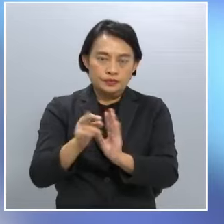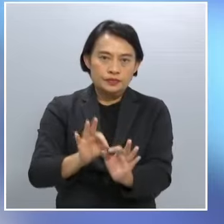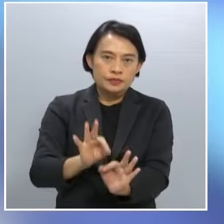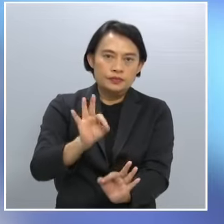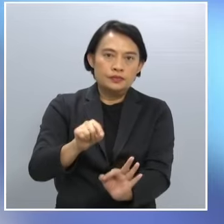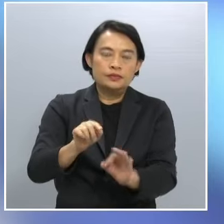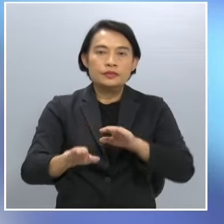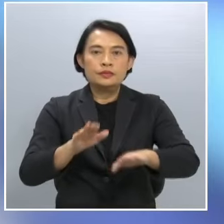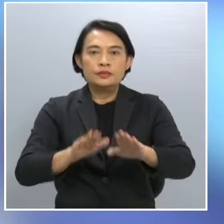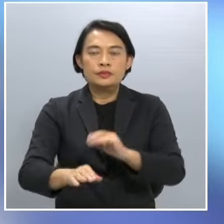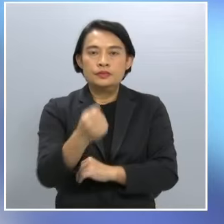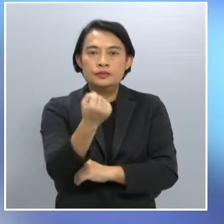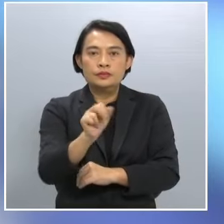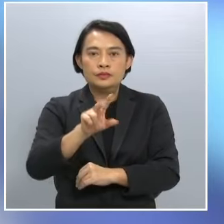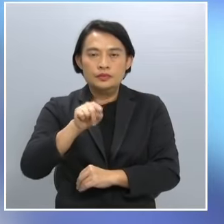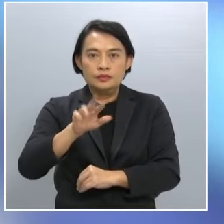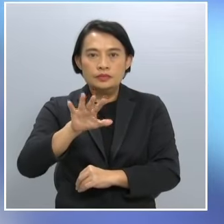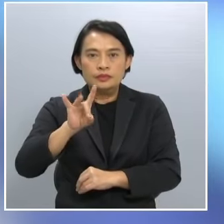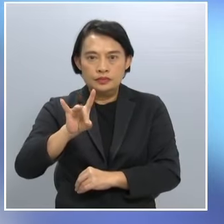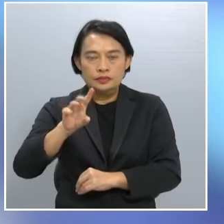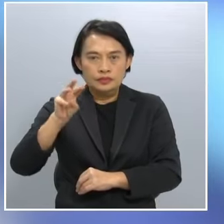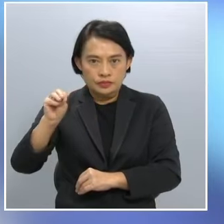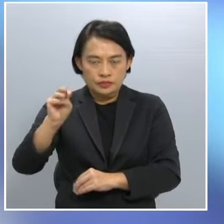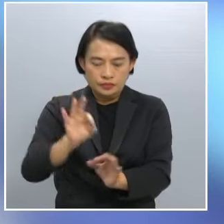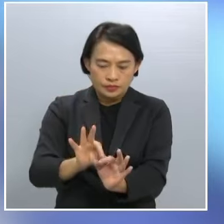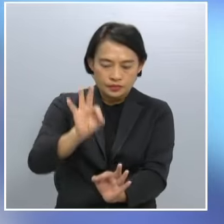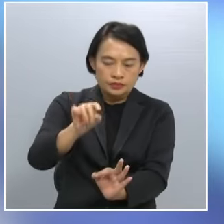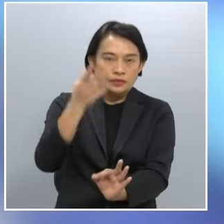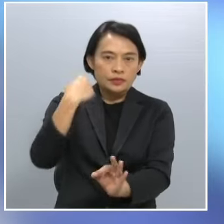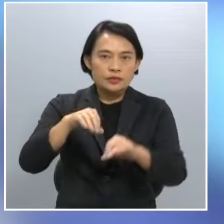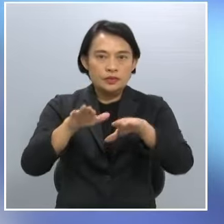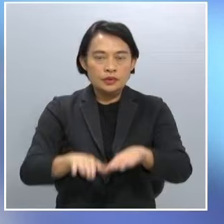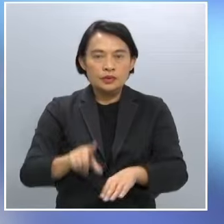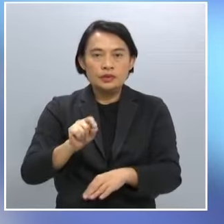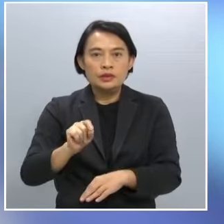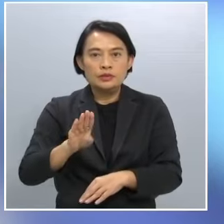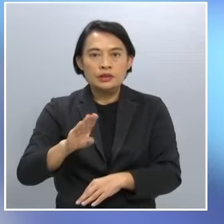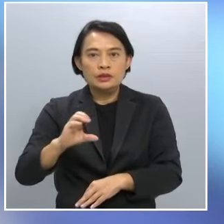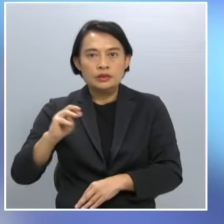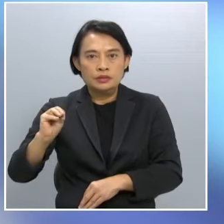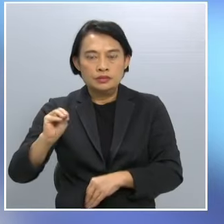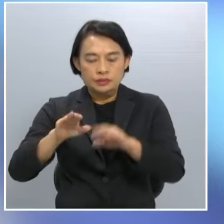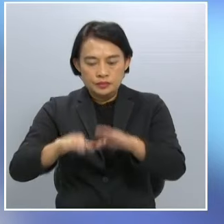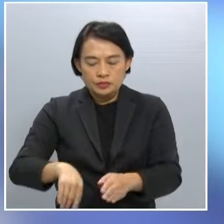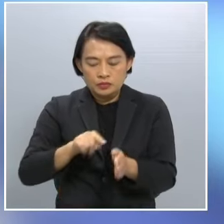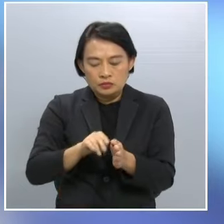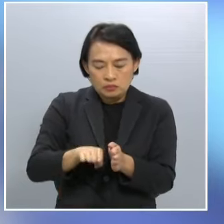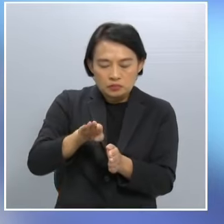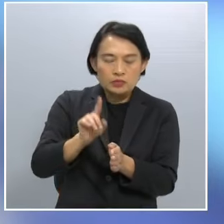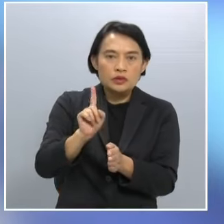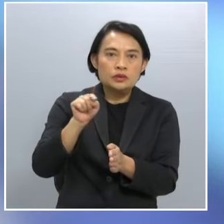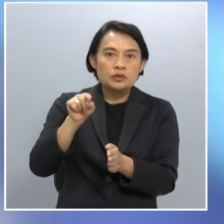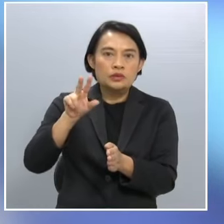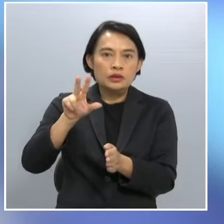ที่ 13.58 เมตรลดลงจากเมื่อวานครับ24เซนติเมตรสูงกว่าตลิ่ง 1.38 เมตรนะ